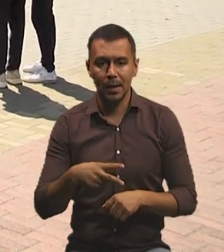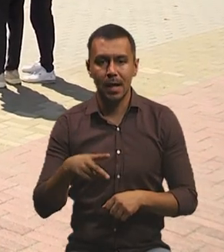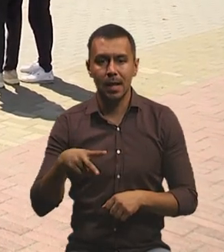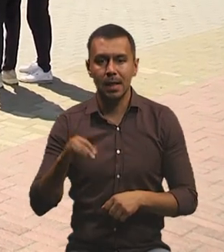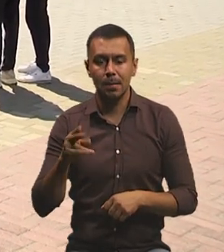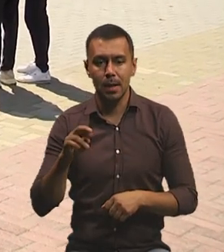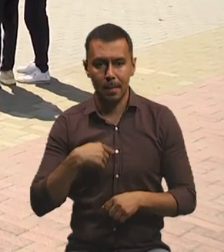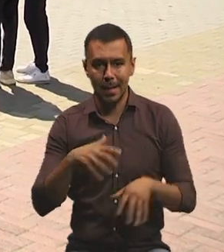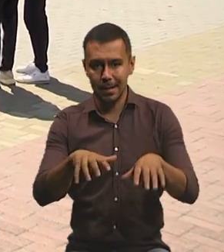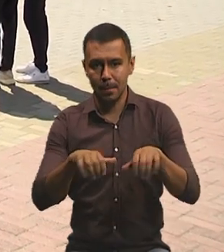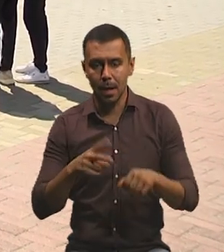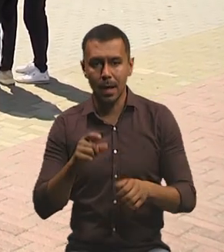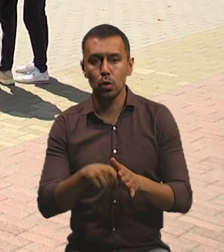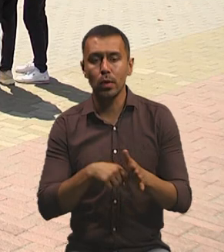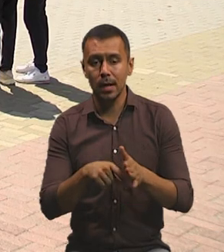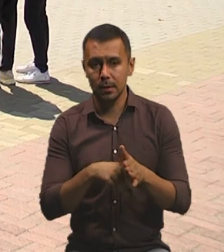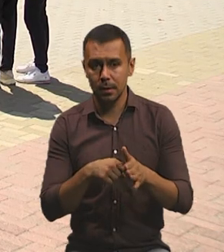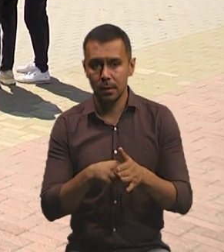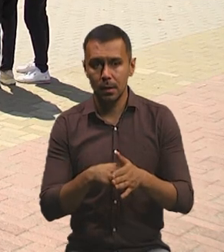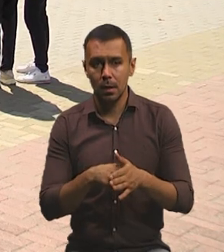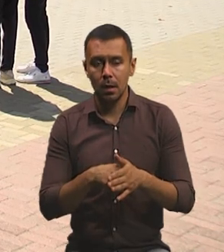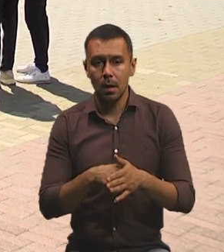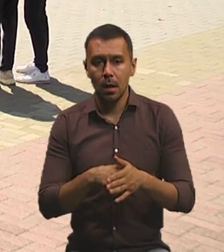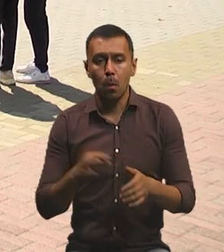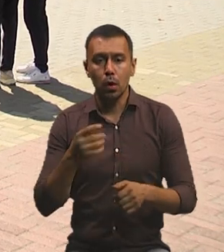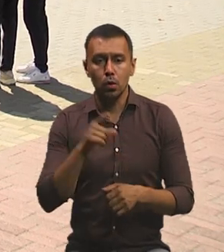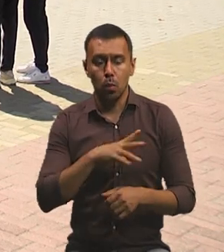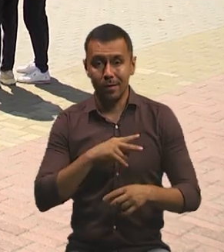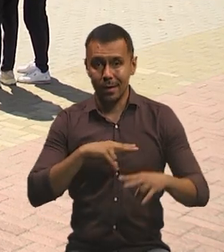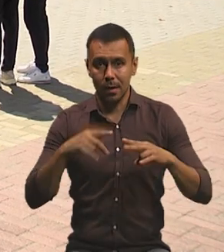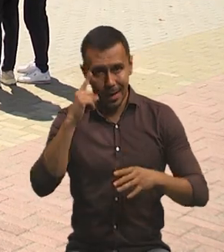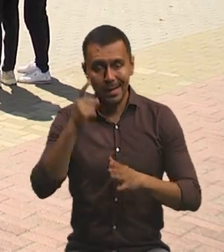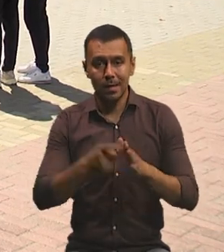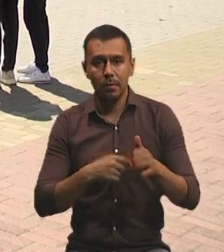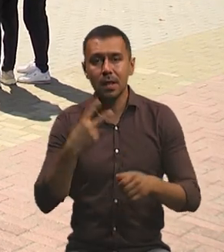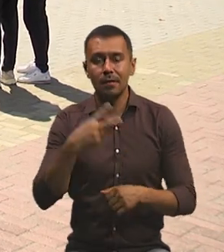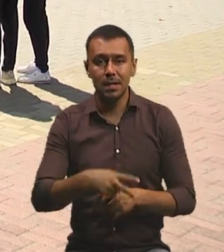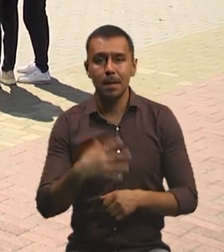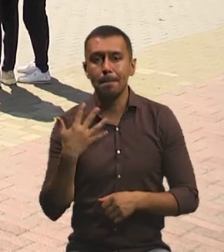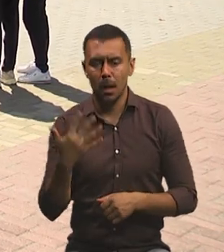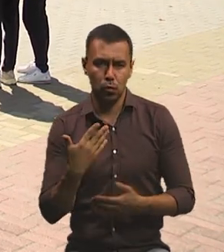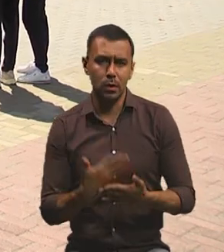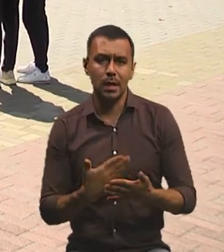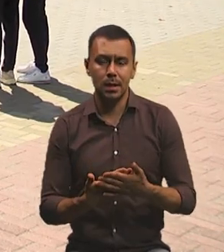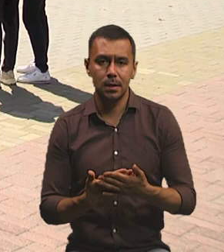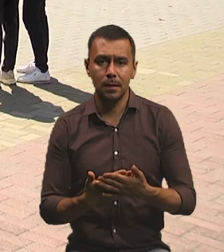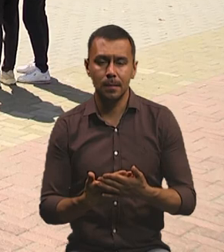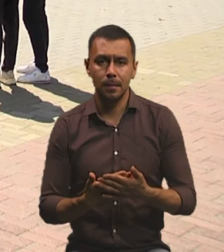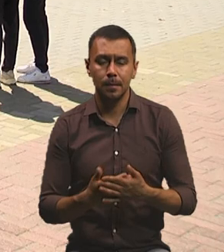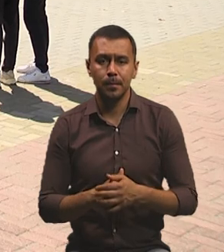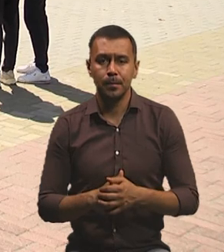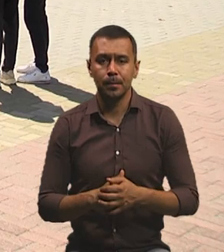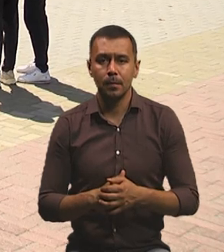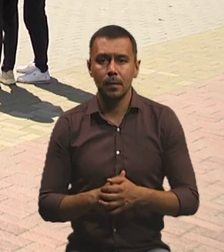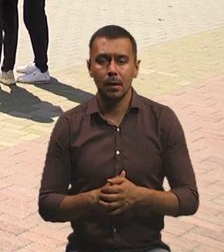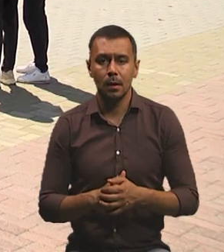20 липня, мене забрали на Донецьк. А про те, що був теракт, я вже дізнався 25-го, здається, тобі ж